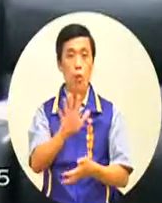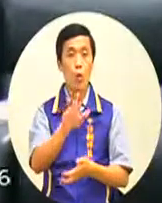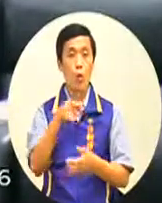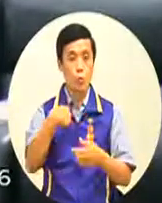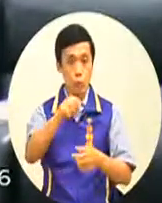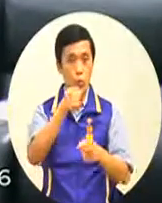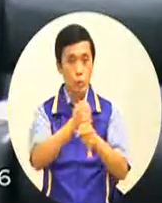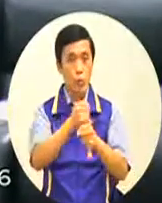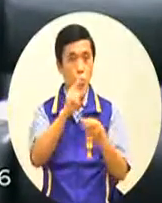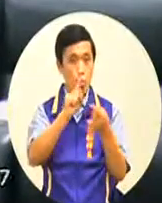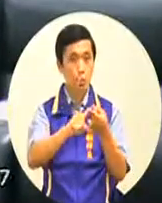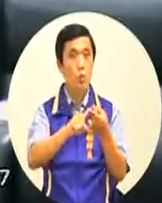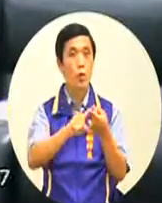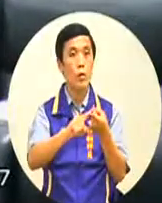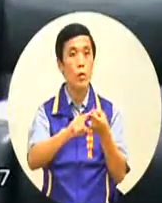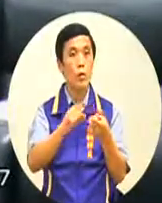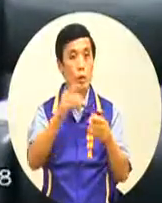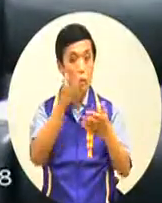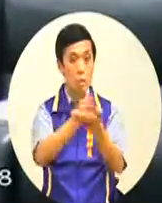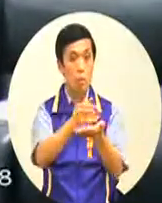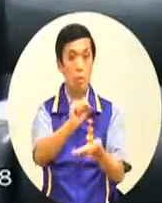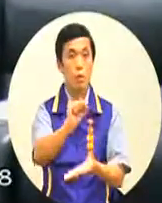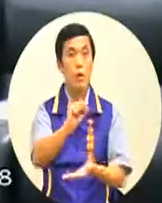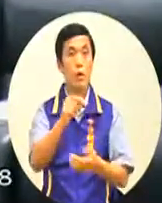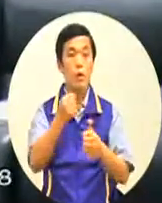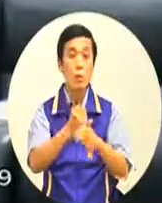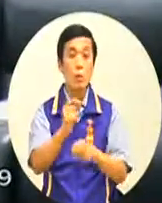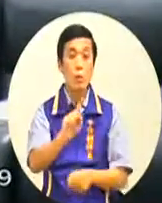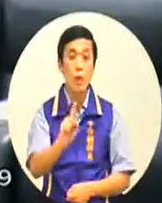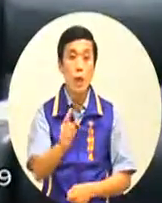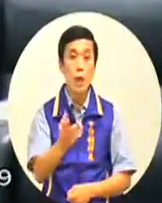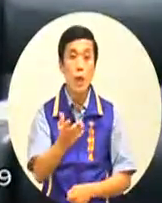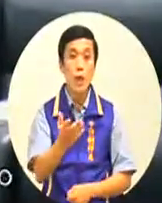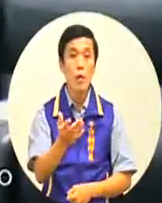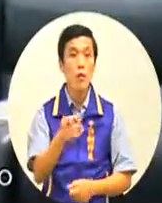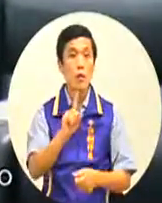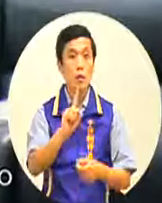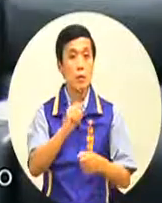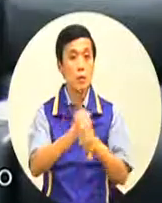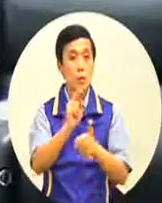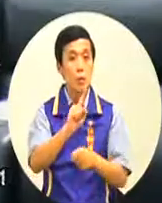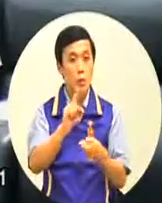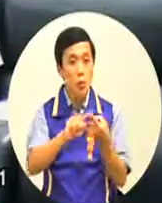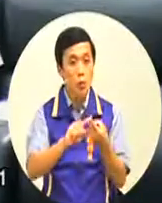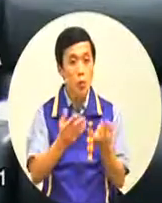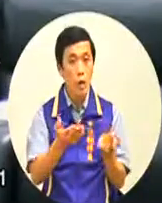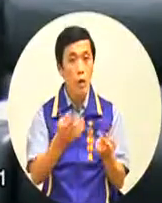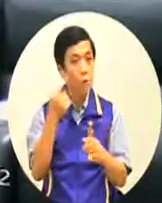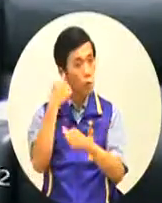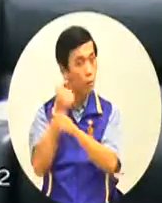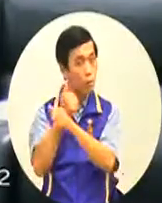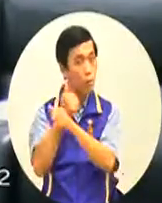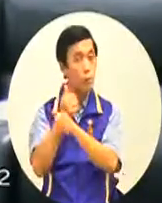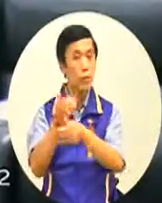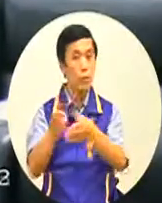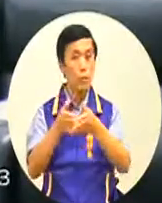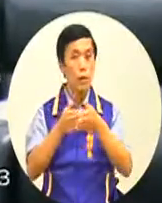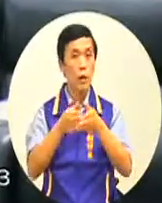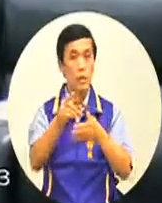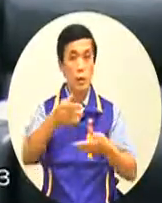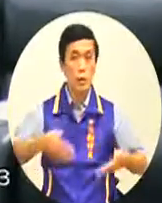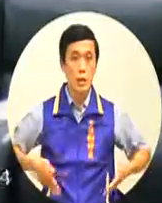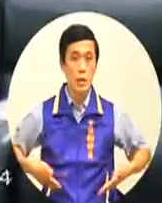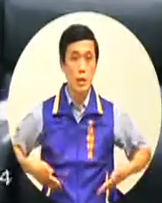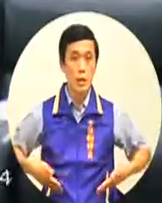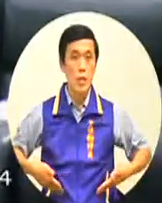不能停止，但是要做什么是对的，这个得是爱科鲁啊、哦。你不用急着，我不一定